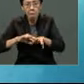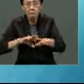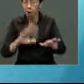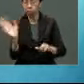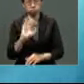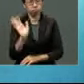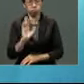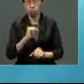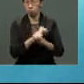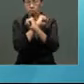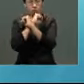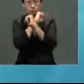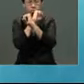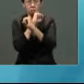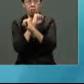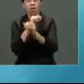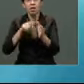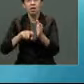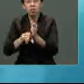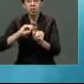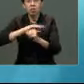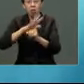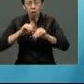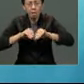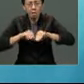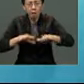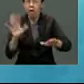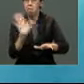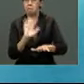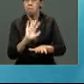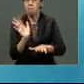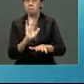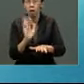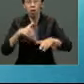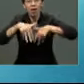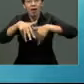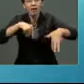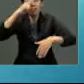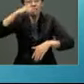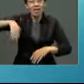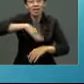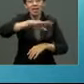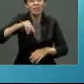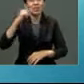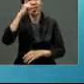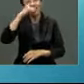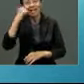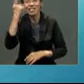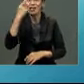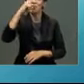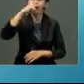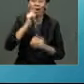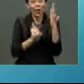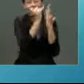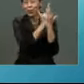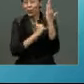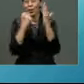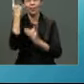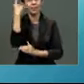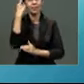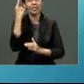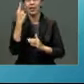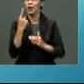ต้องการที่จะทำให้การติดเชื้อภายในประเทศของเราดีที่สุดเพื่อให้คนไทยของเราได้เที่ยวไทยกันเองเดินทางกันเองได้ดีๆนะครับเพราะฉะ